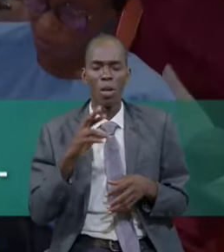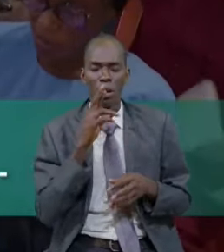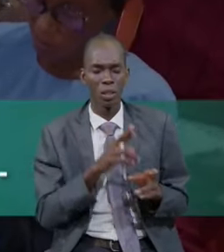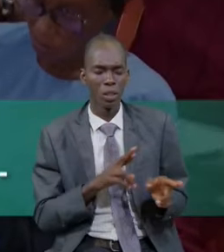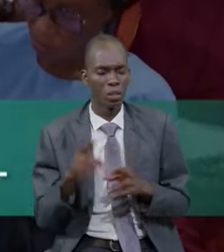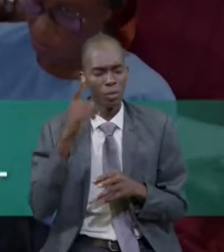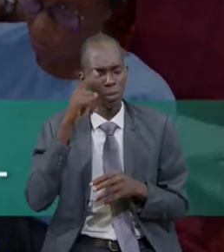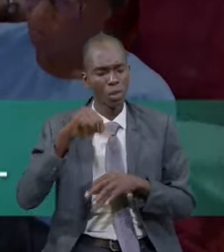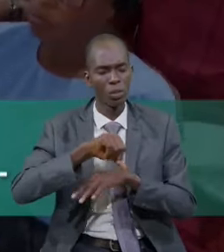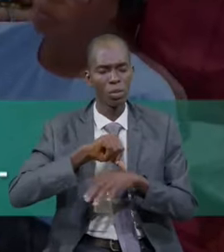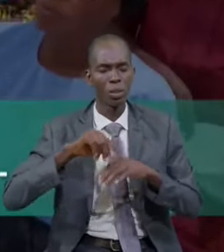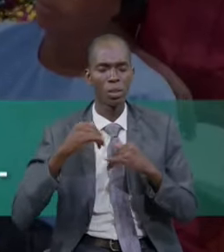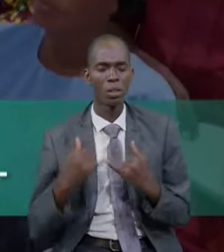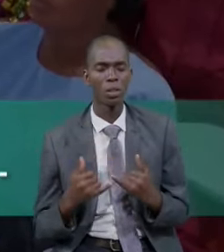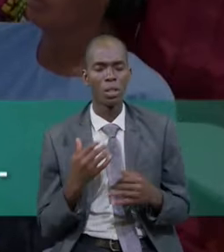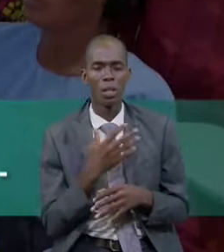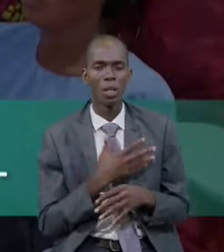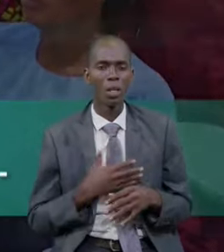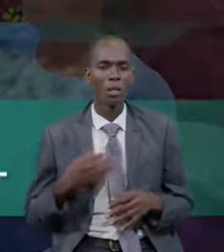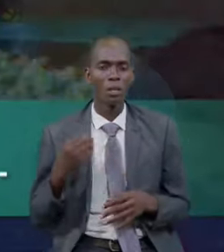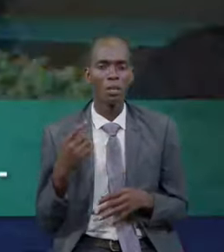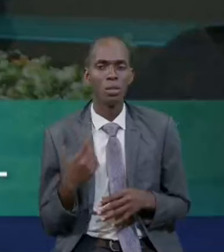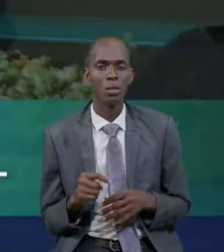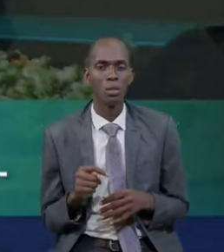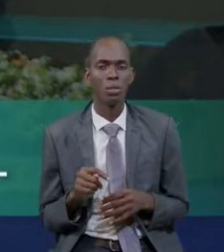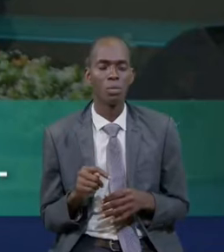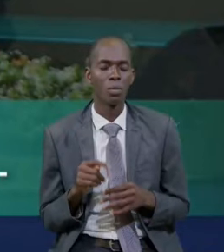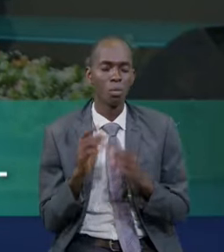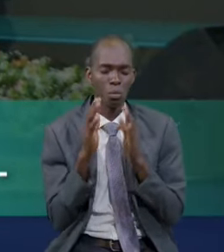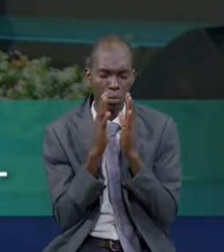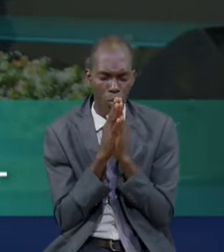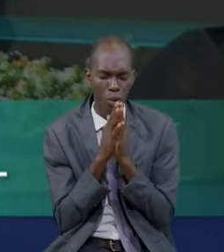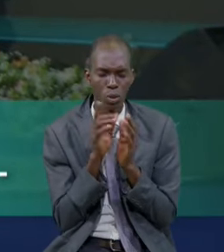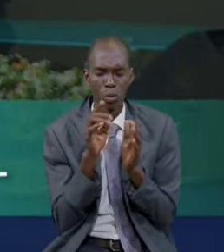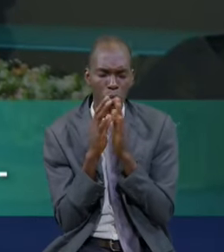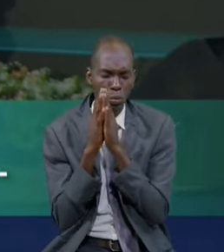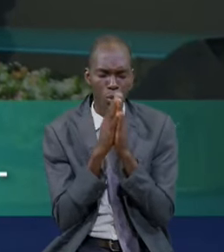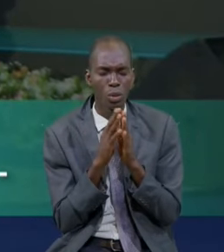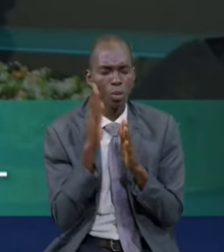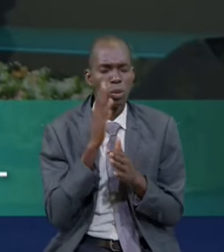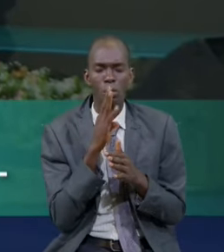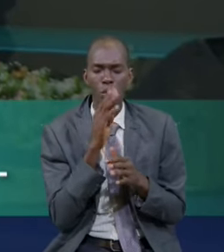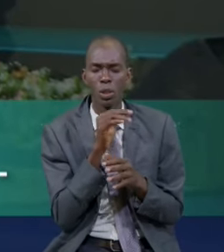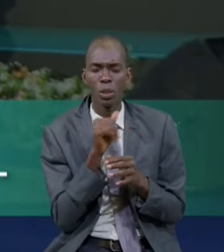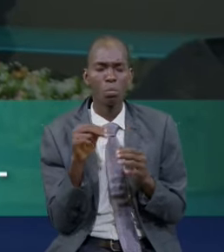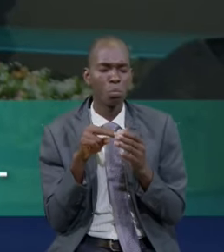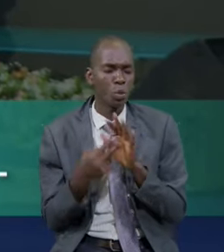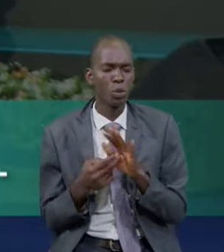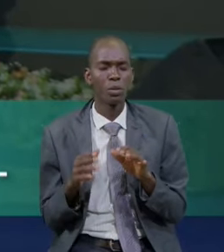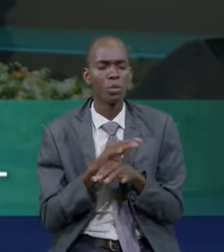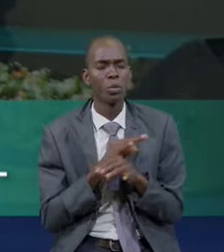maintenant. Et la prière que tu dois faire, c'est une prière, oh Seigneur, donne-moi le type d'onction qui